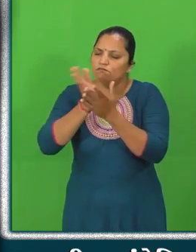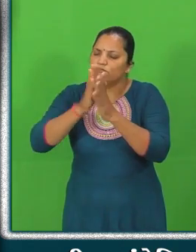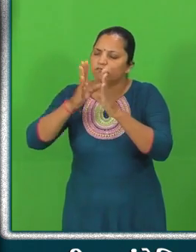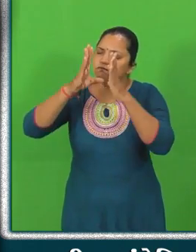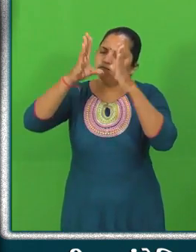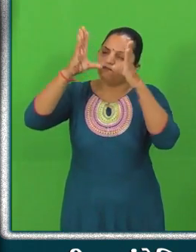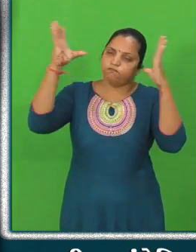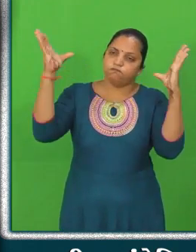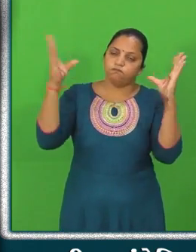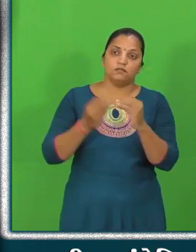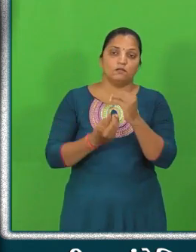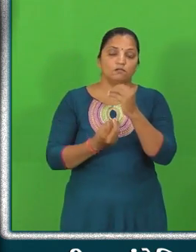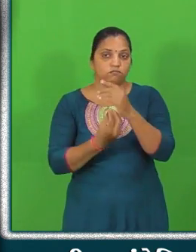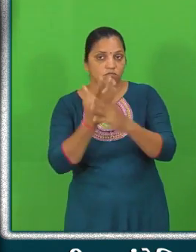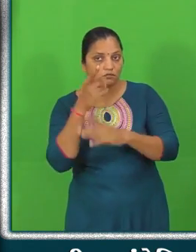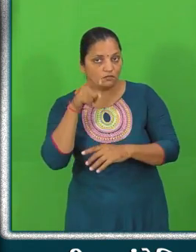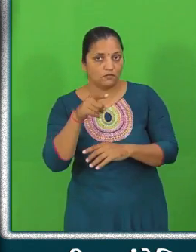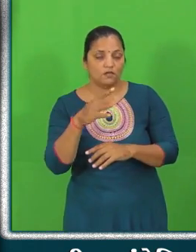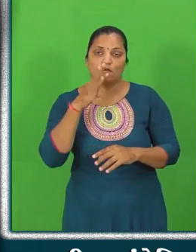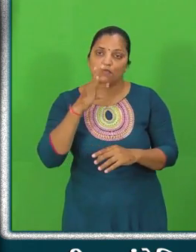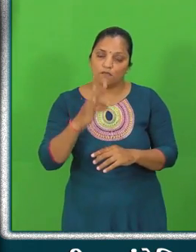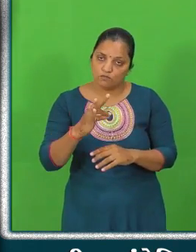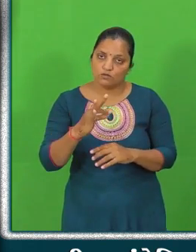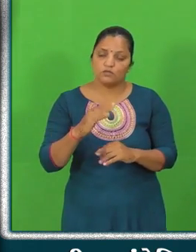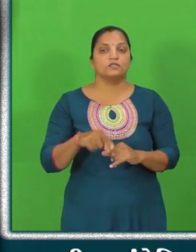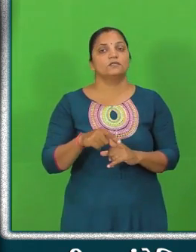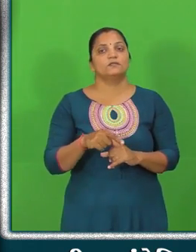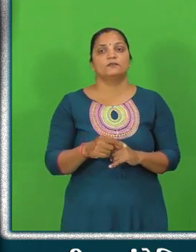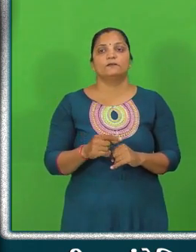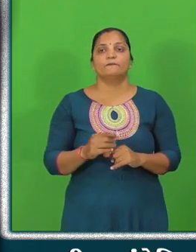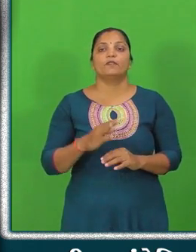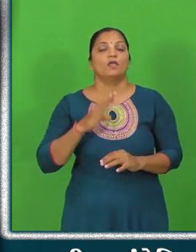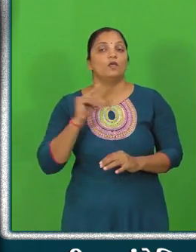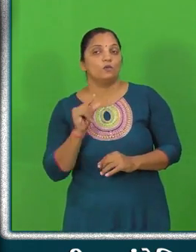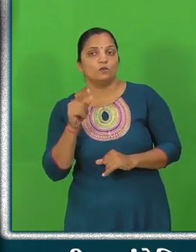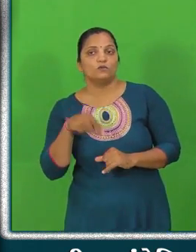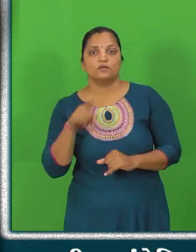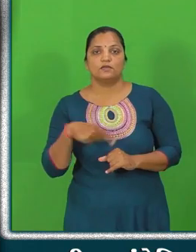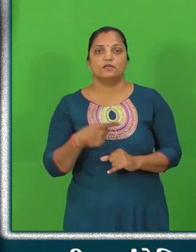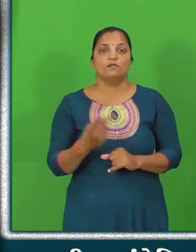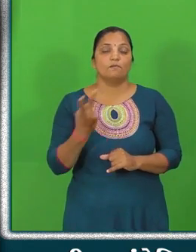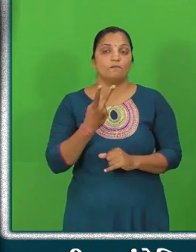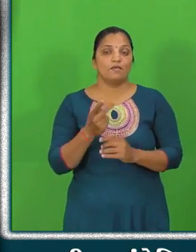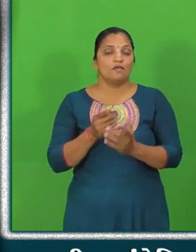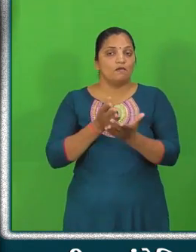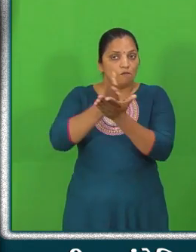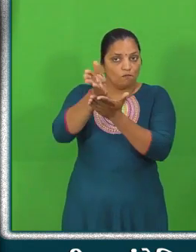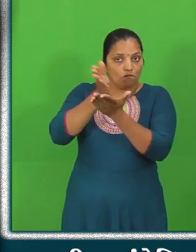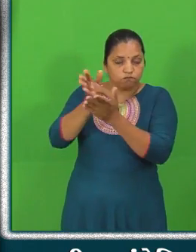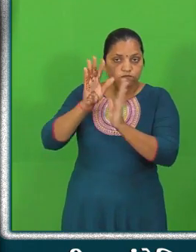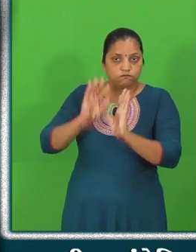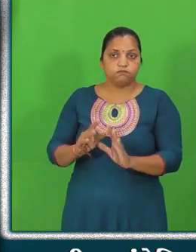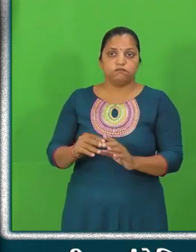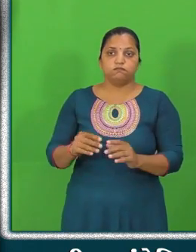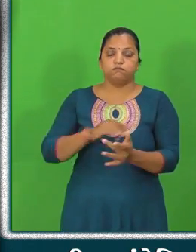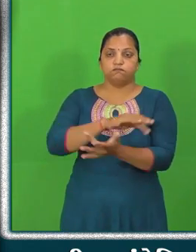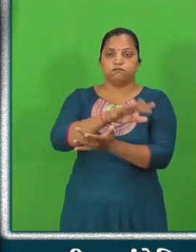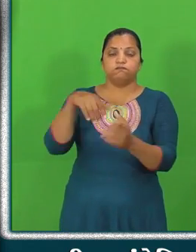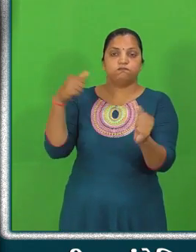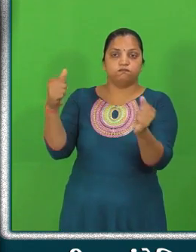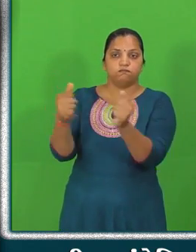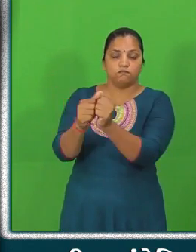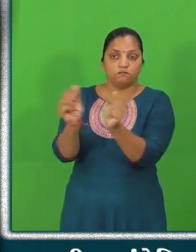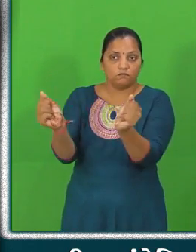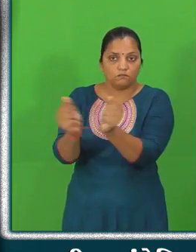હોય, એ પૈકી આપણે જરૂર છે એ જ કિરણનો આપણે ઉપયોગ કરીએ, એટલા માટે કે આપણે એ બે કિરણો જ્યાં છેદશે ત્યાં જ પ્રતિબિંબ